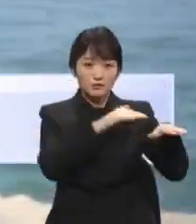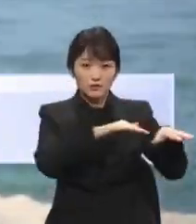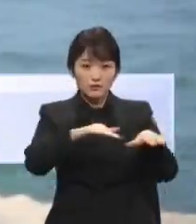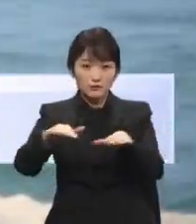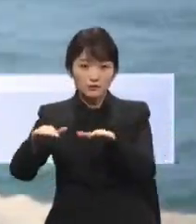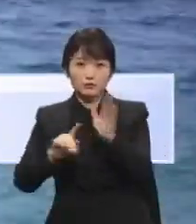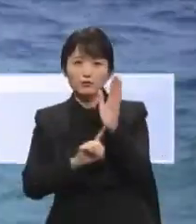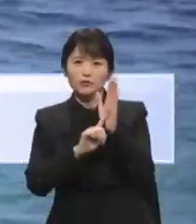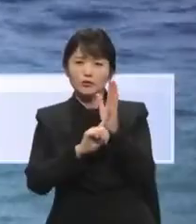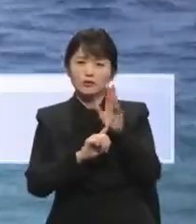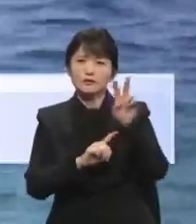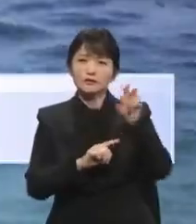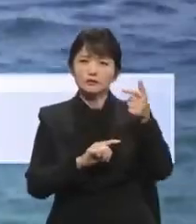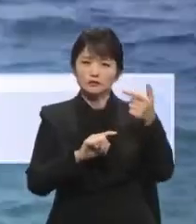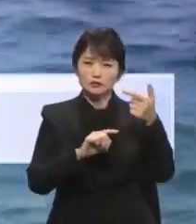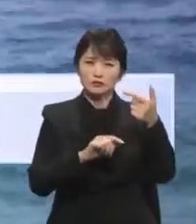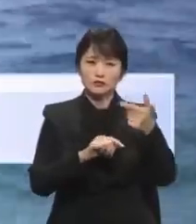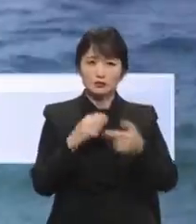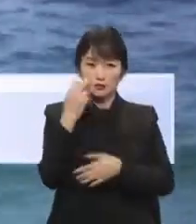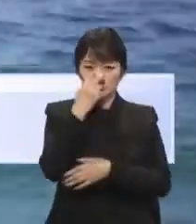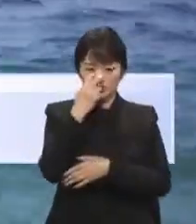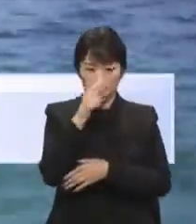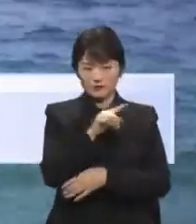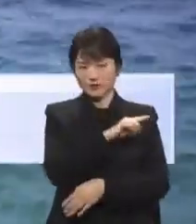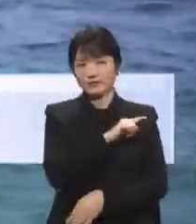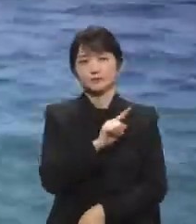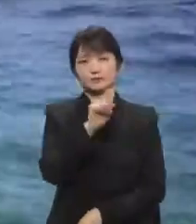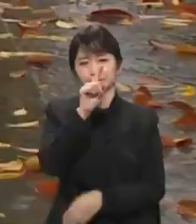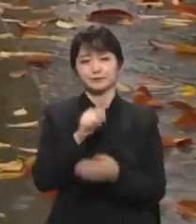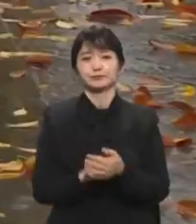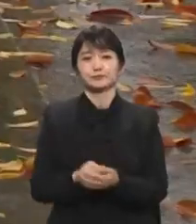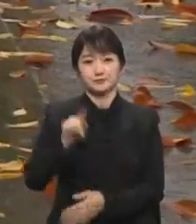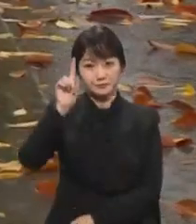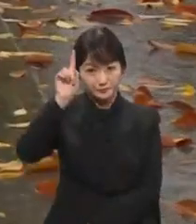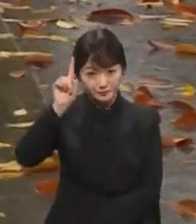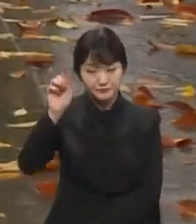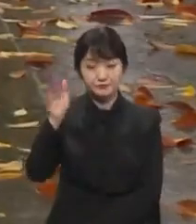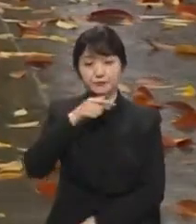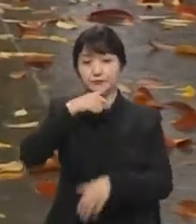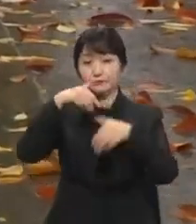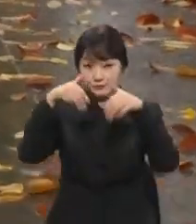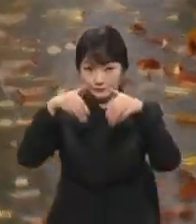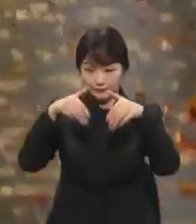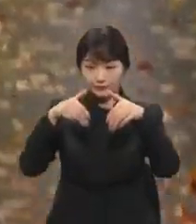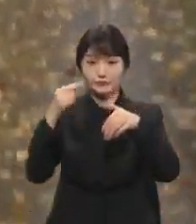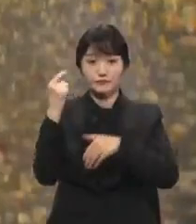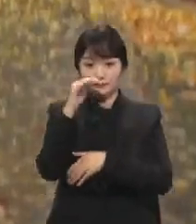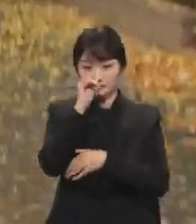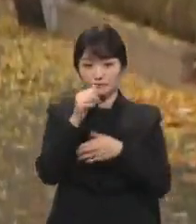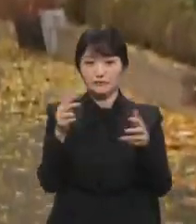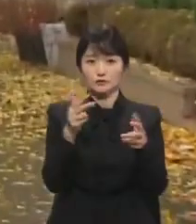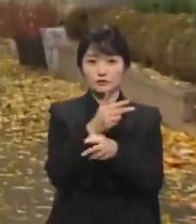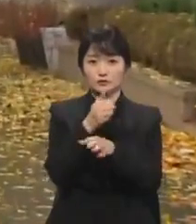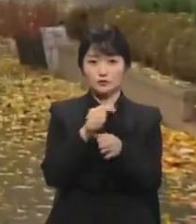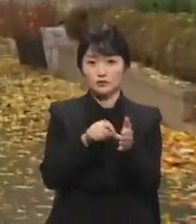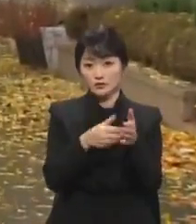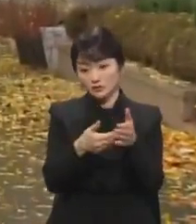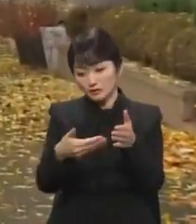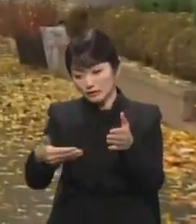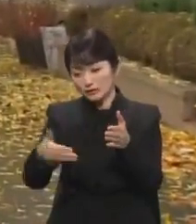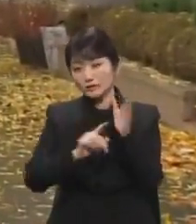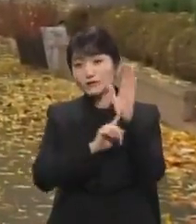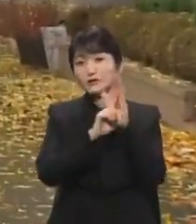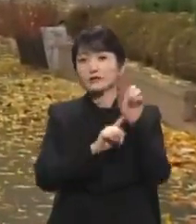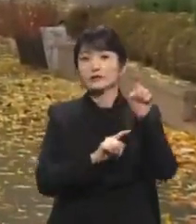26도 관측 1에 가장 높았습니다 자 내일부터는 비소식이 있는데요 주말이 지나면 기온이 10도 이상